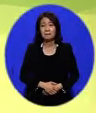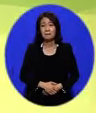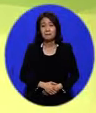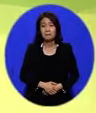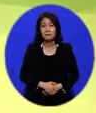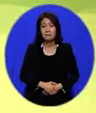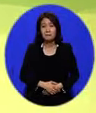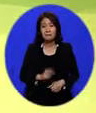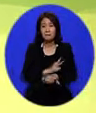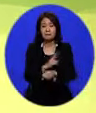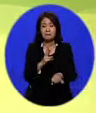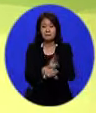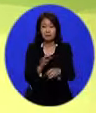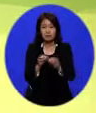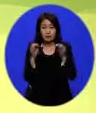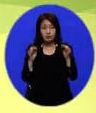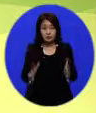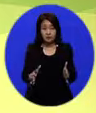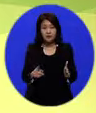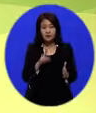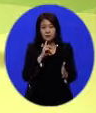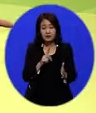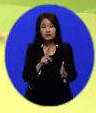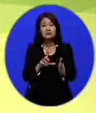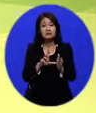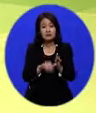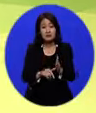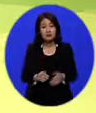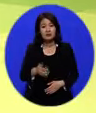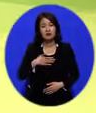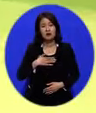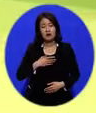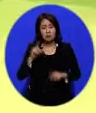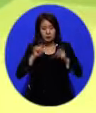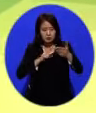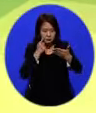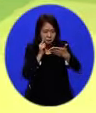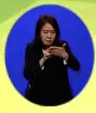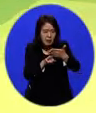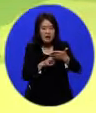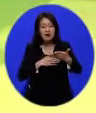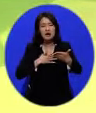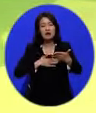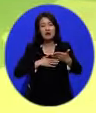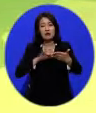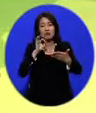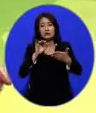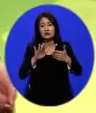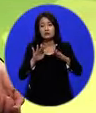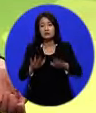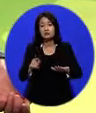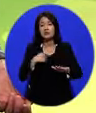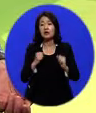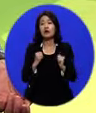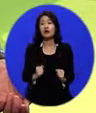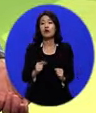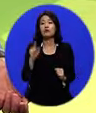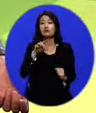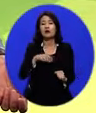그걸 두 시간 동안 하고 못한 다음에 딱 한 얘기가 제가 보이네요. 제가 지금 어디에 있는지